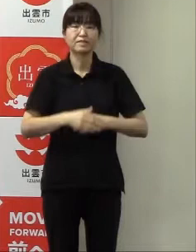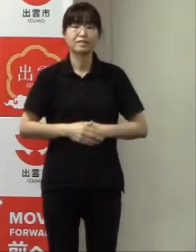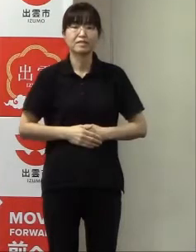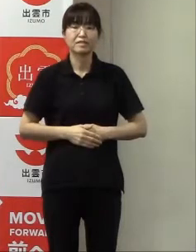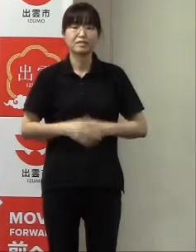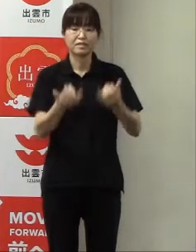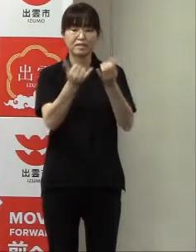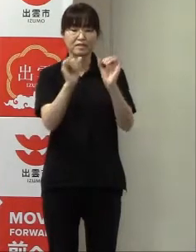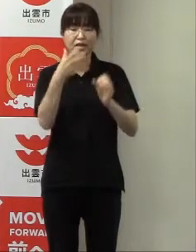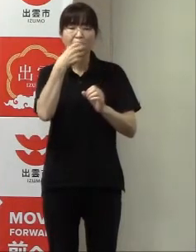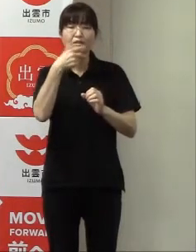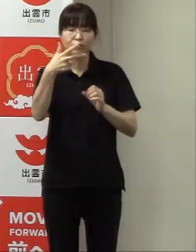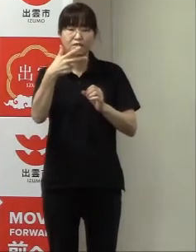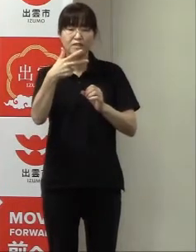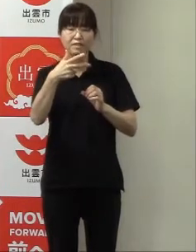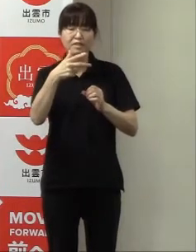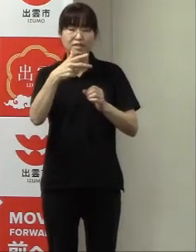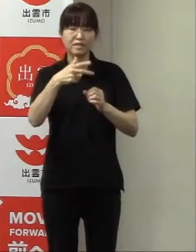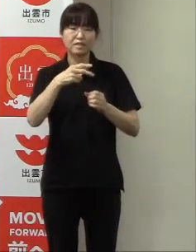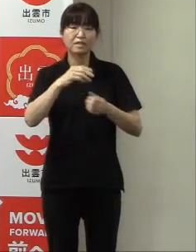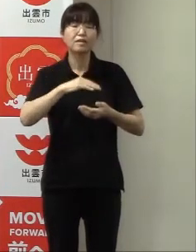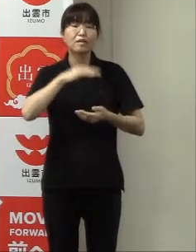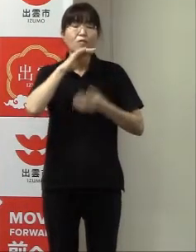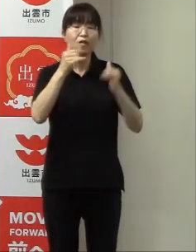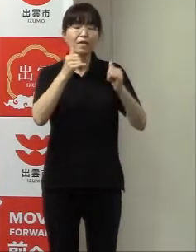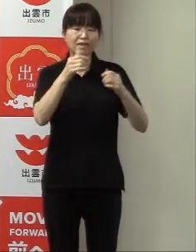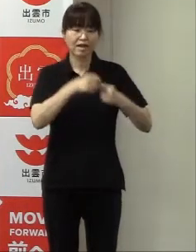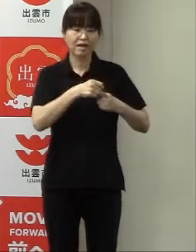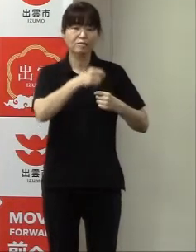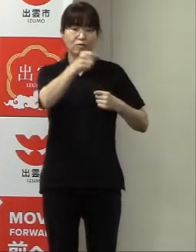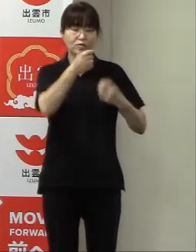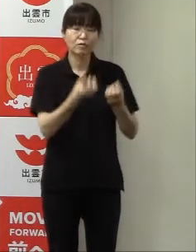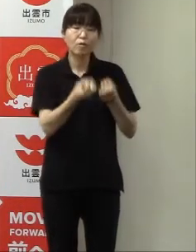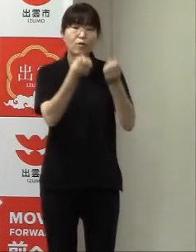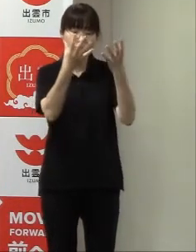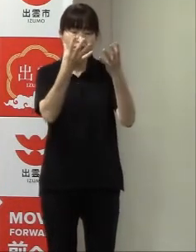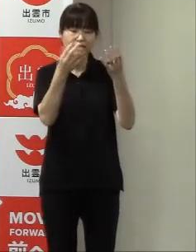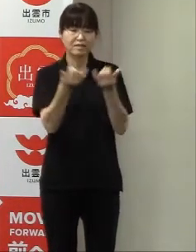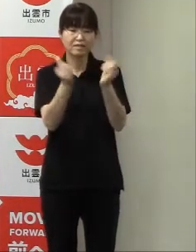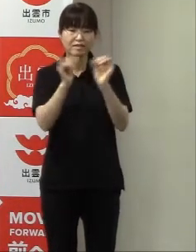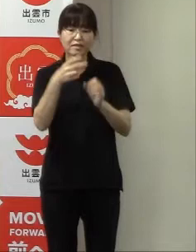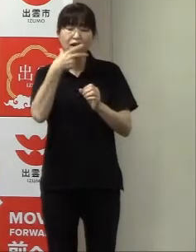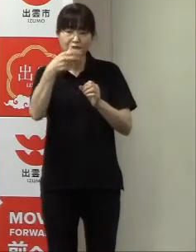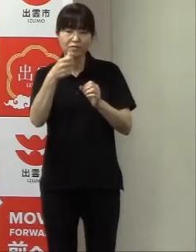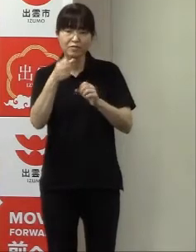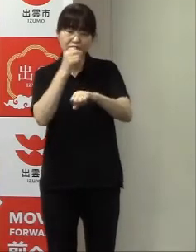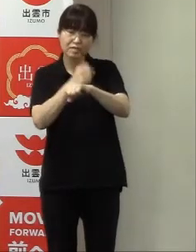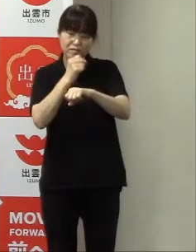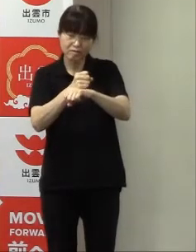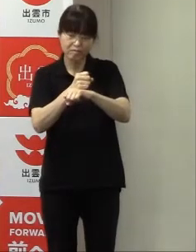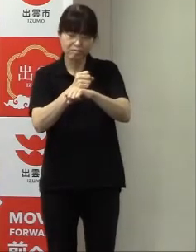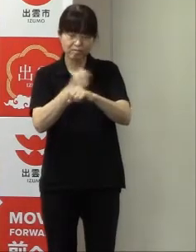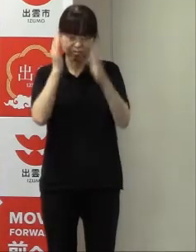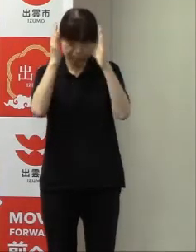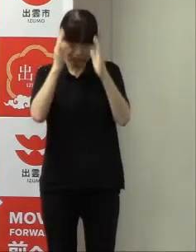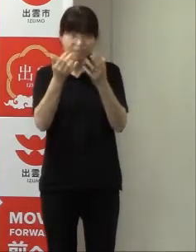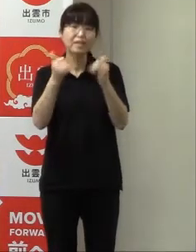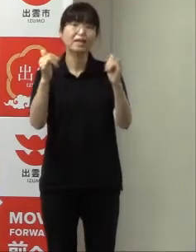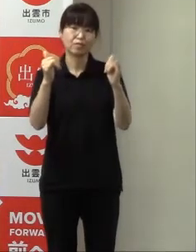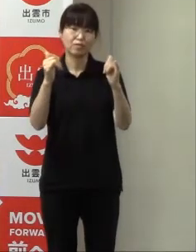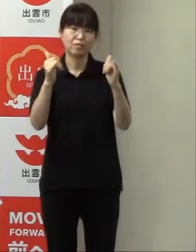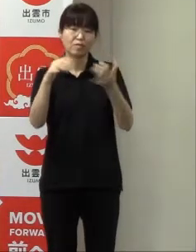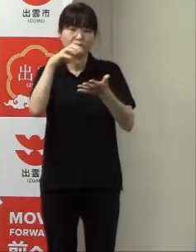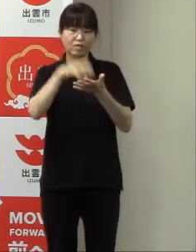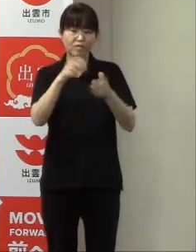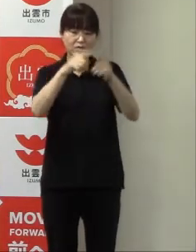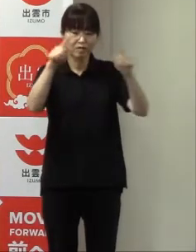祉や、長寿、高齢者の方の長寿のお祝いと、また、社会福祉や地域活動に功績があった方々を、表彰